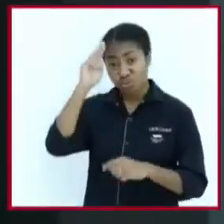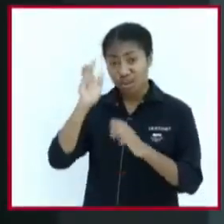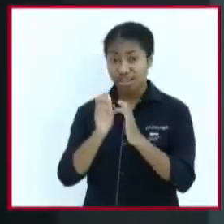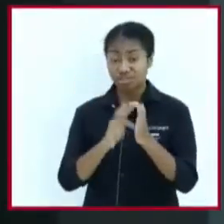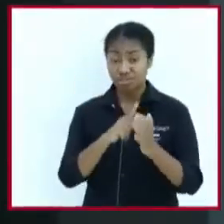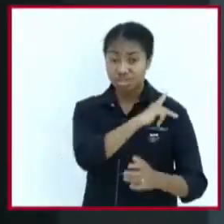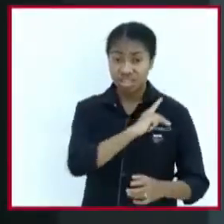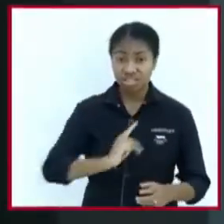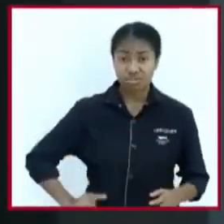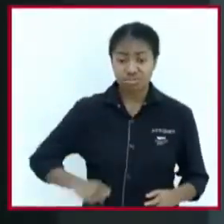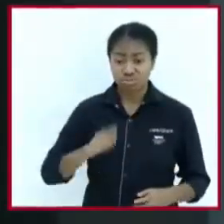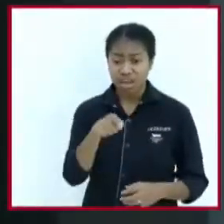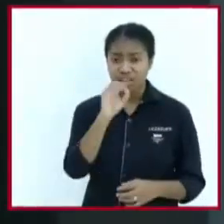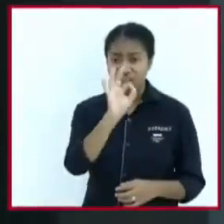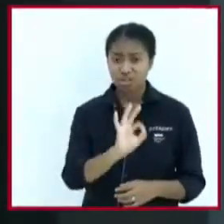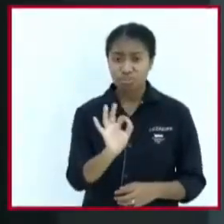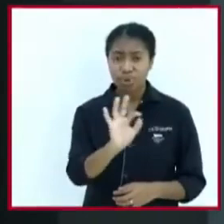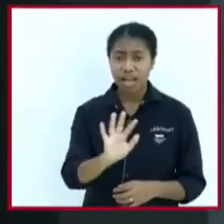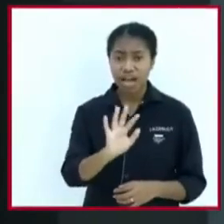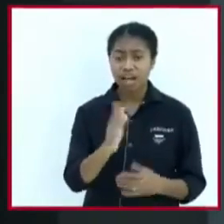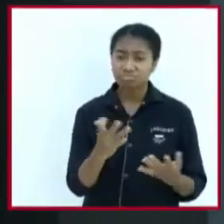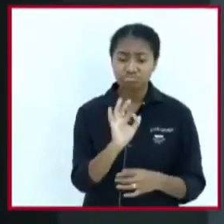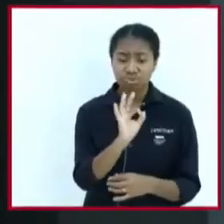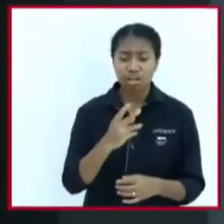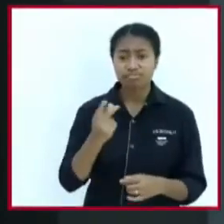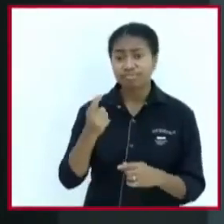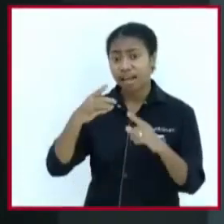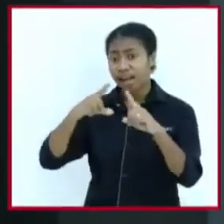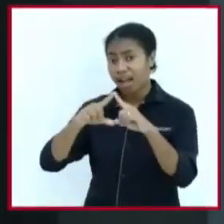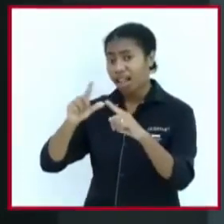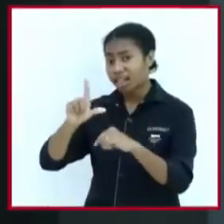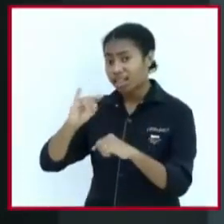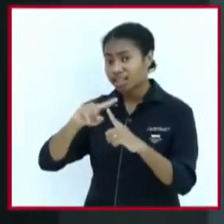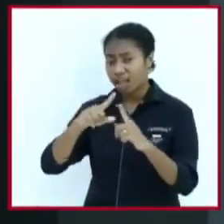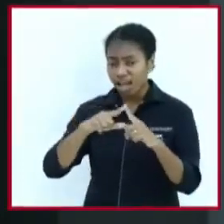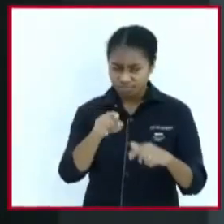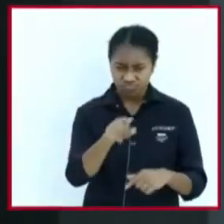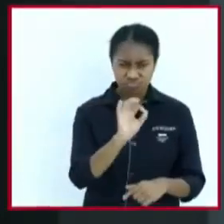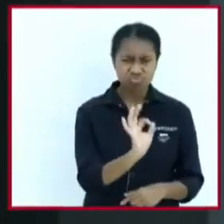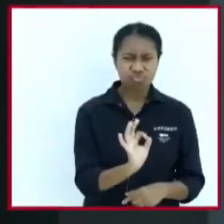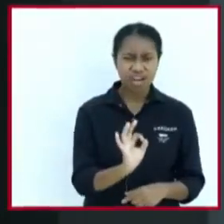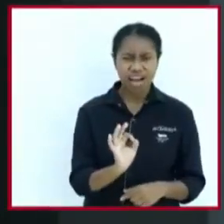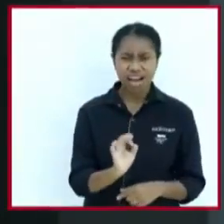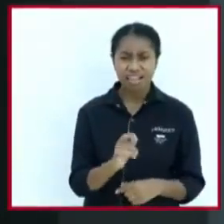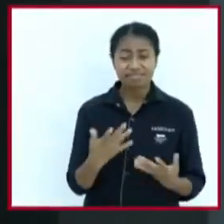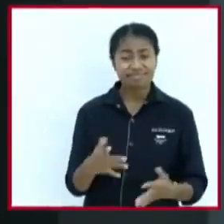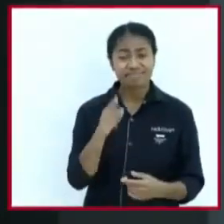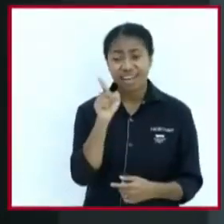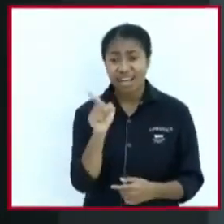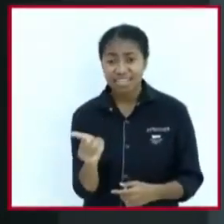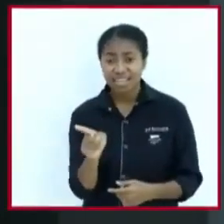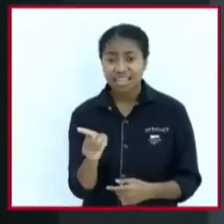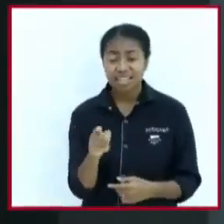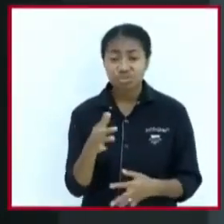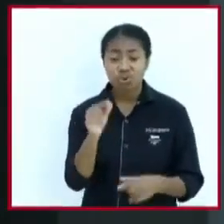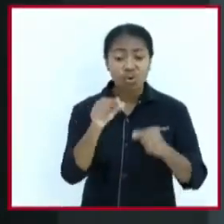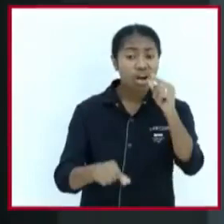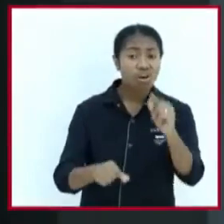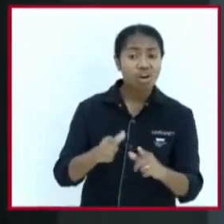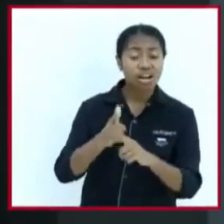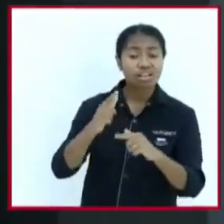domba itu bayangan bukan realitas maka Sebenarnya kalian dalam agama Yahudi